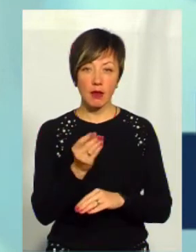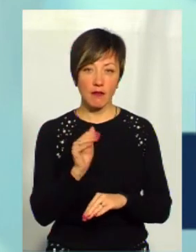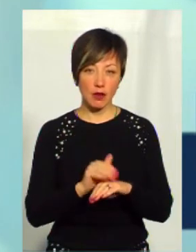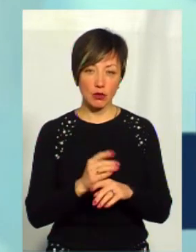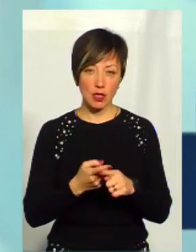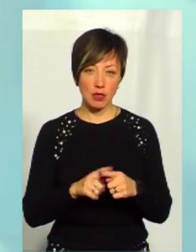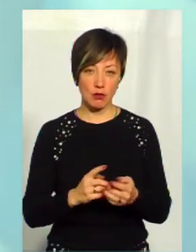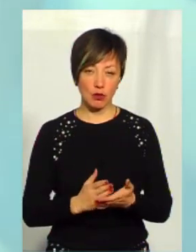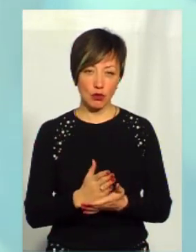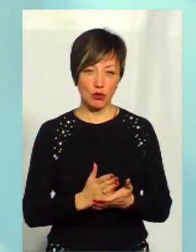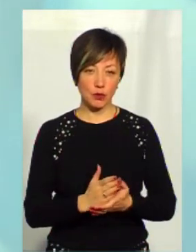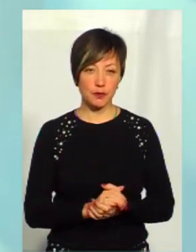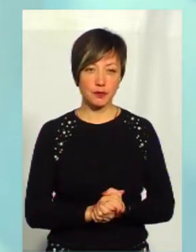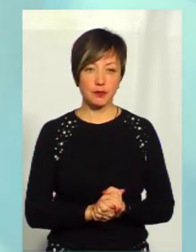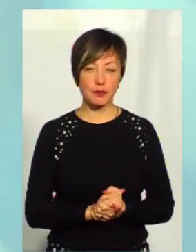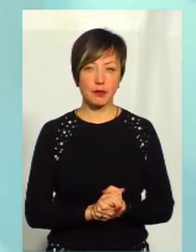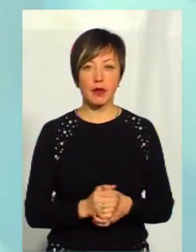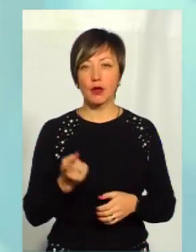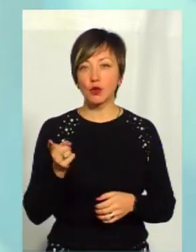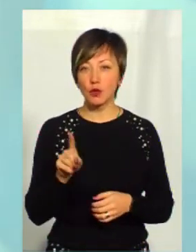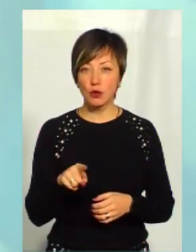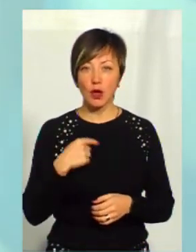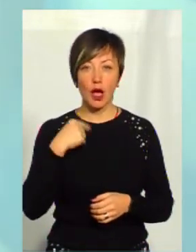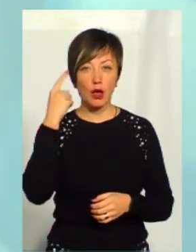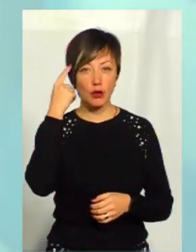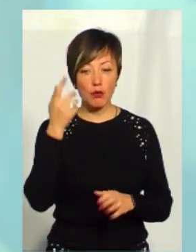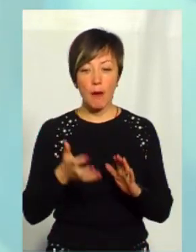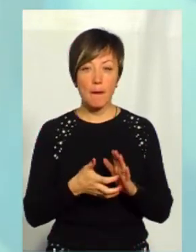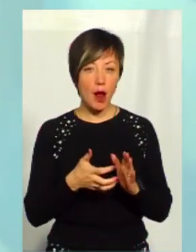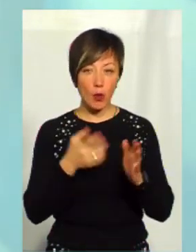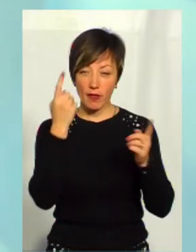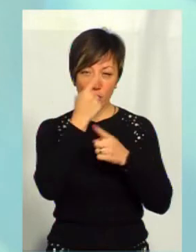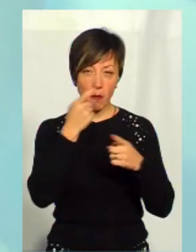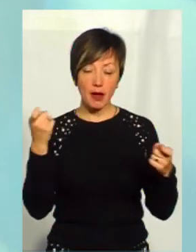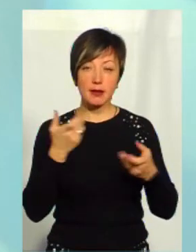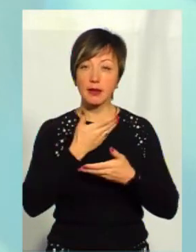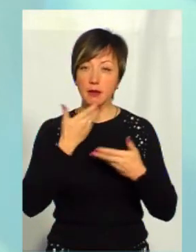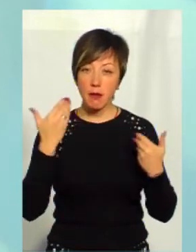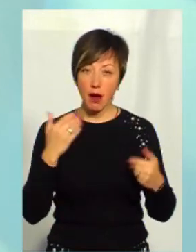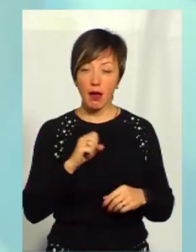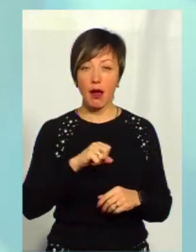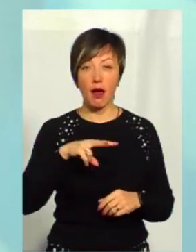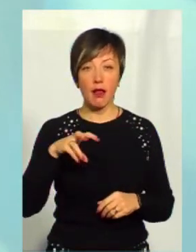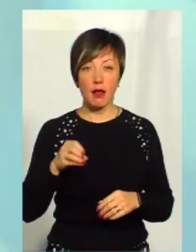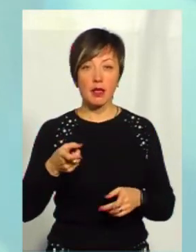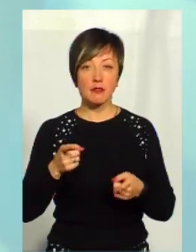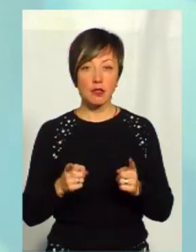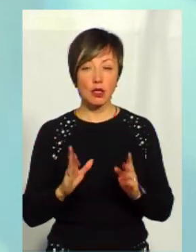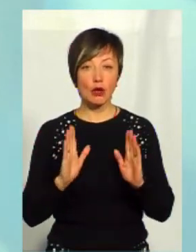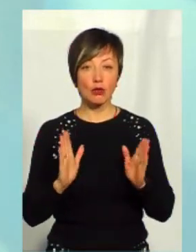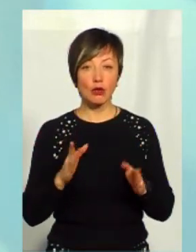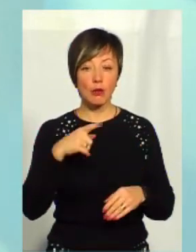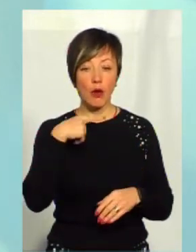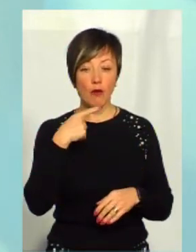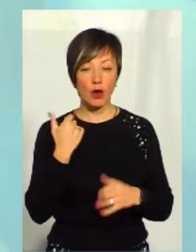за ці послуги. От, тому, я думаю, браку інформації немає, але, звичайно, будемо говорити про